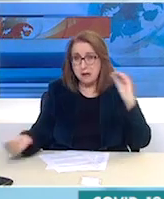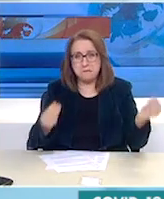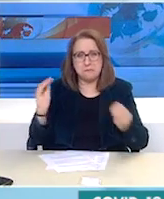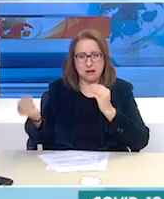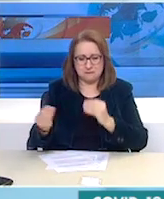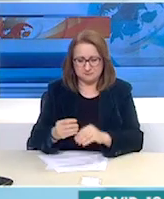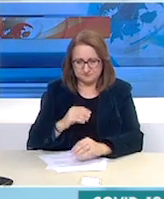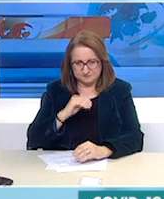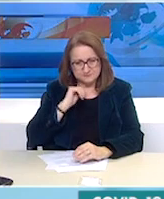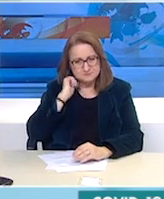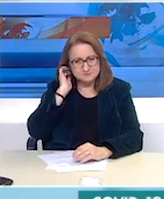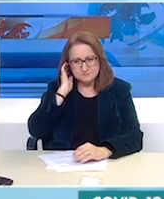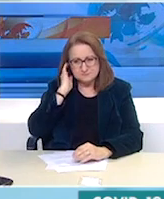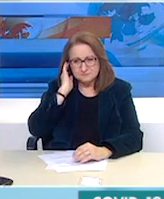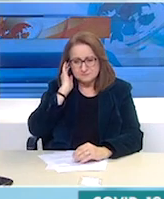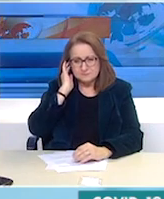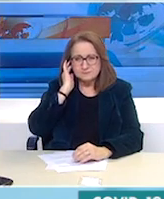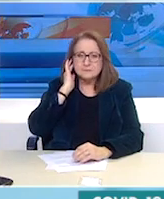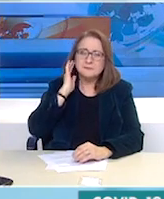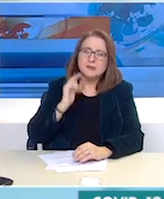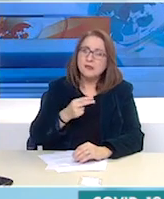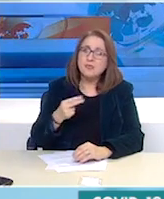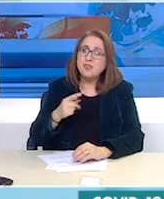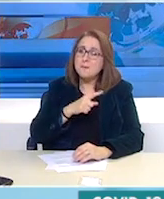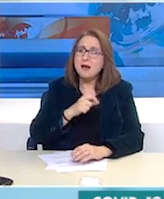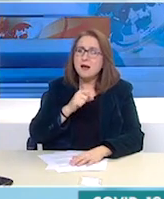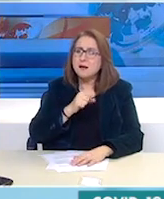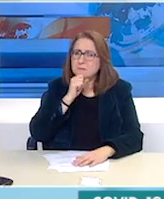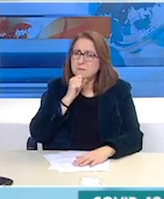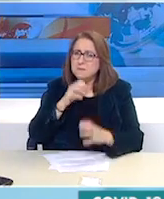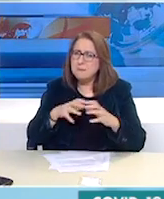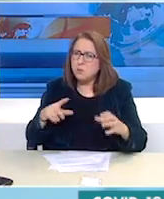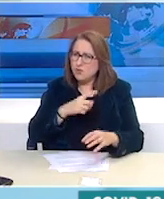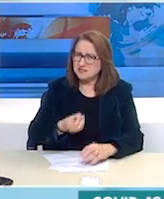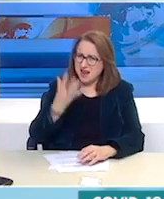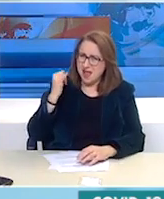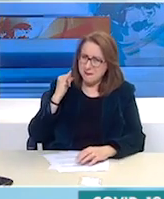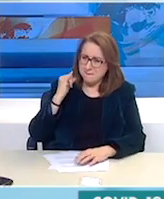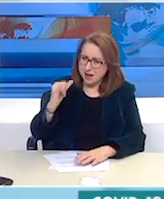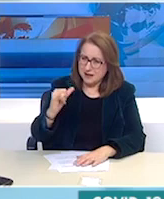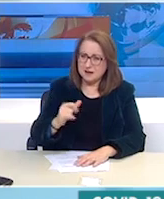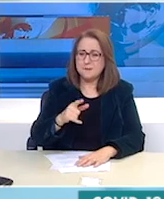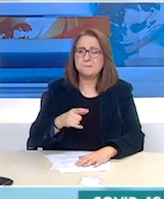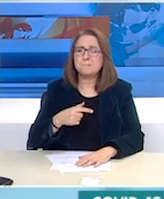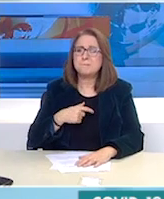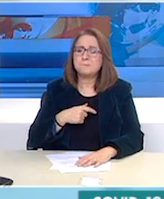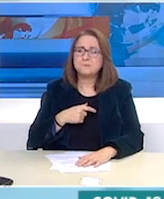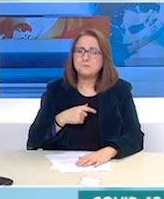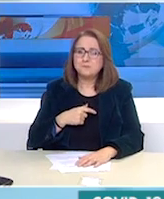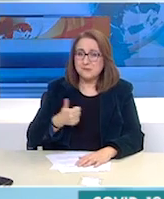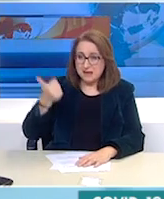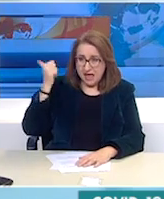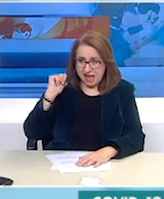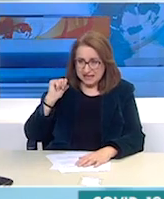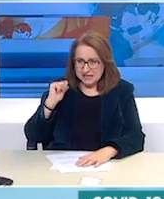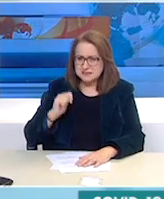τον οίκο ευγυρίας, κάτι το οποίο δεν είχε γίνει γνωστό αλλά το είπε ο ίδιος νομίζω είναι ότι χτες